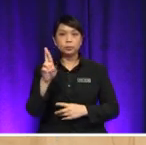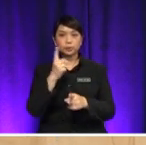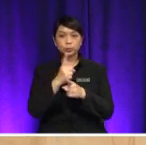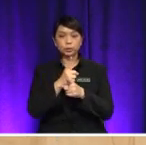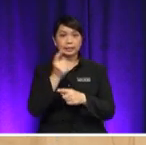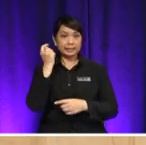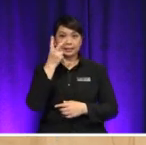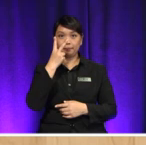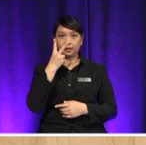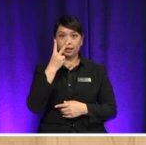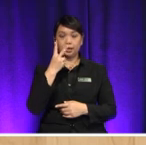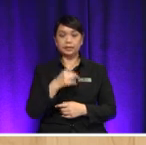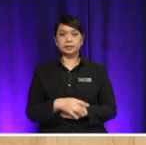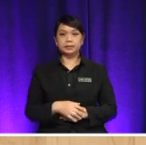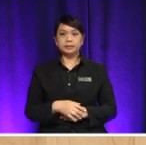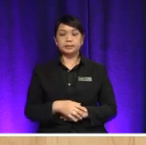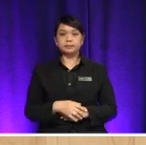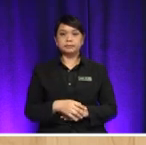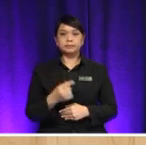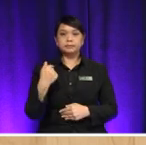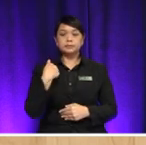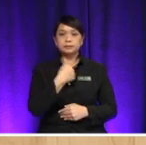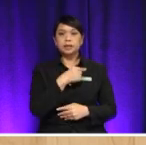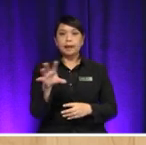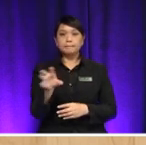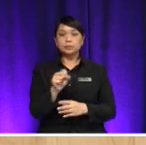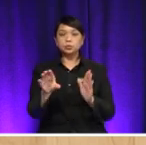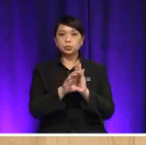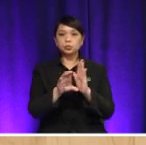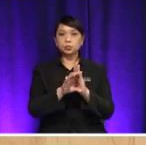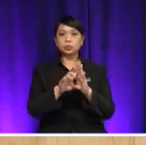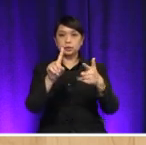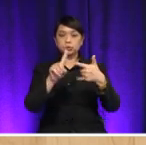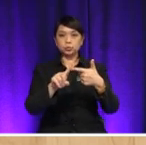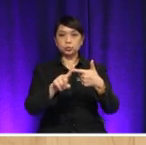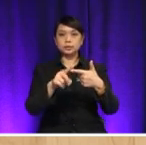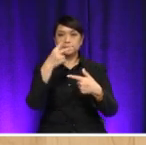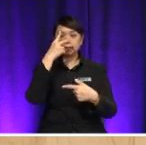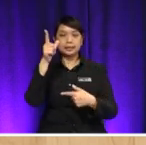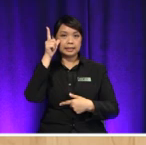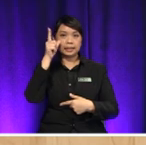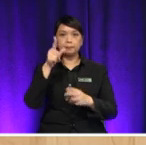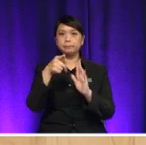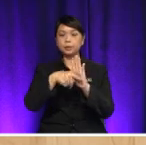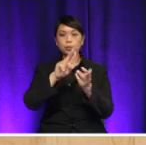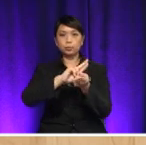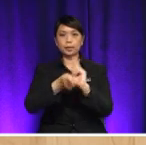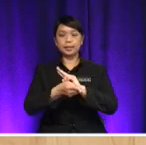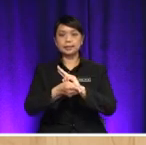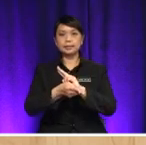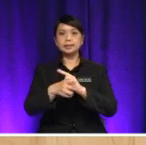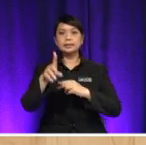ini contoh pertama Oke kita ambil contoh yang kedua kita nak tengok perubahan data tuh Oke dari